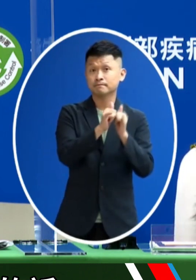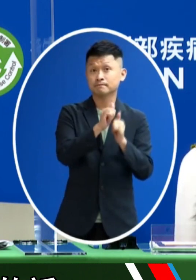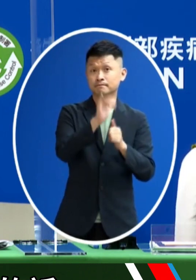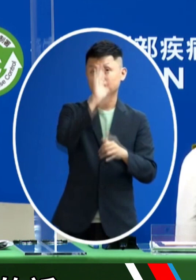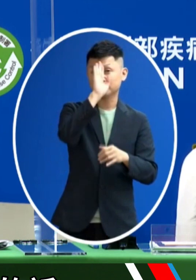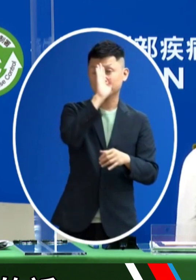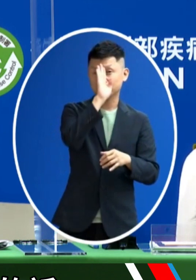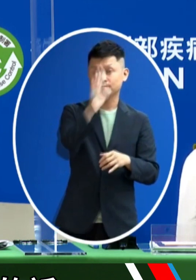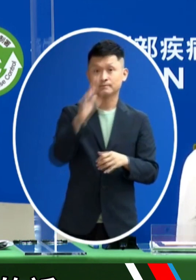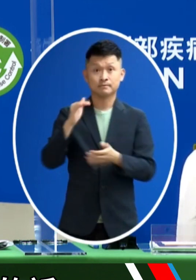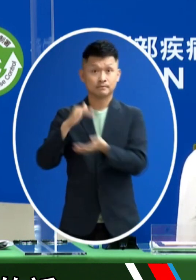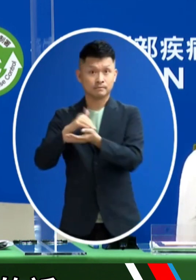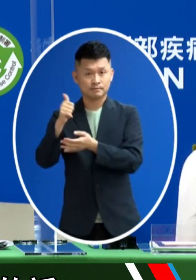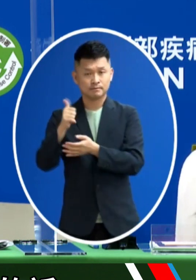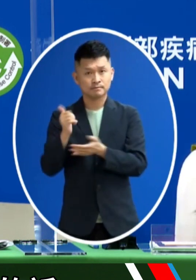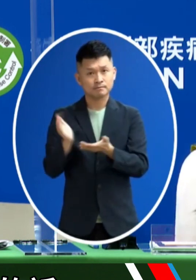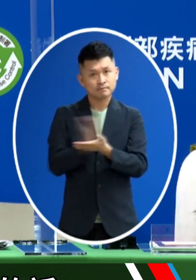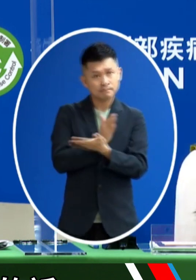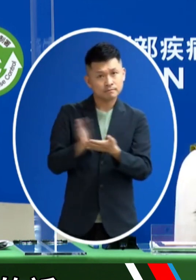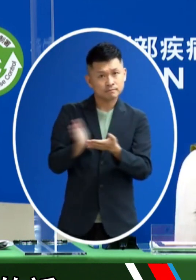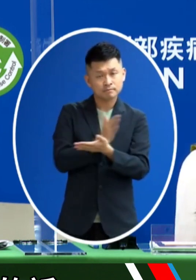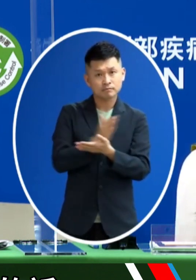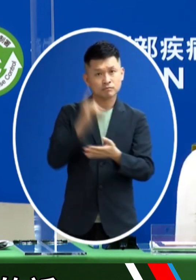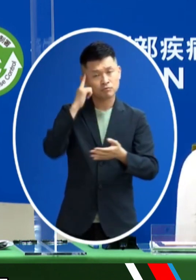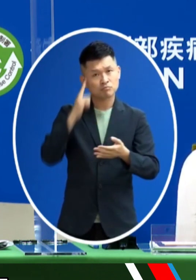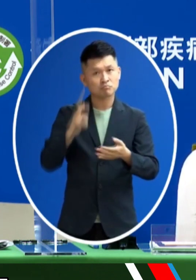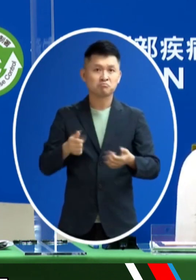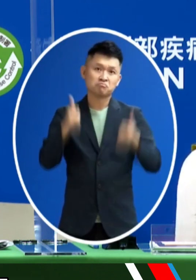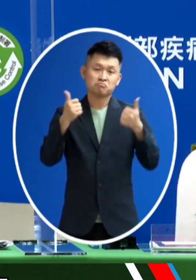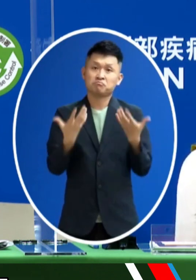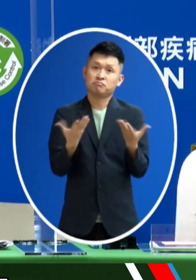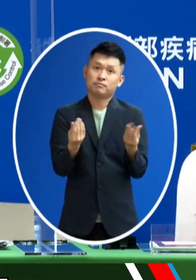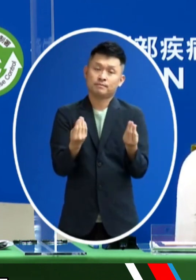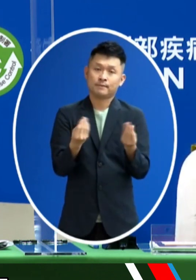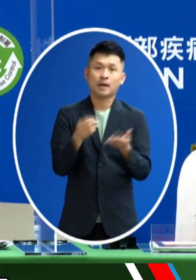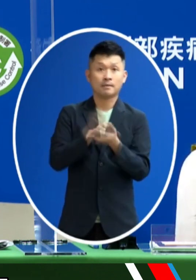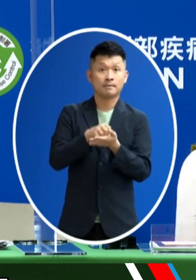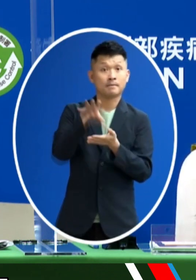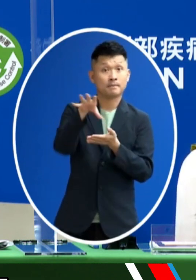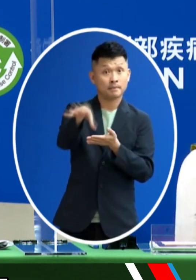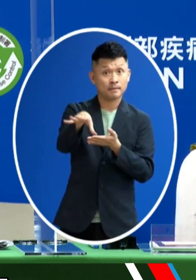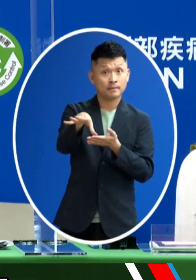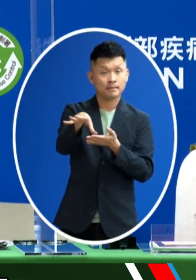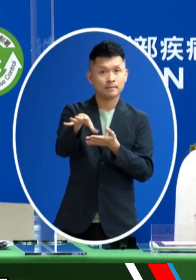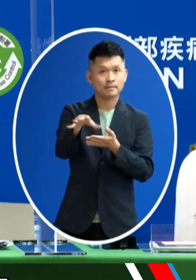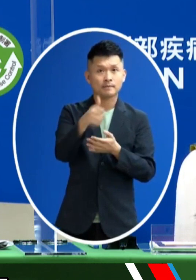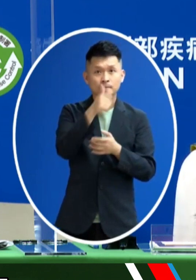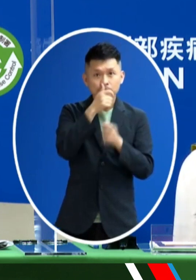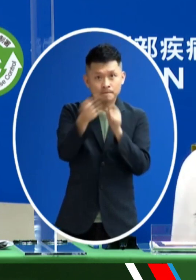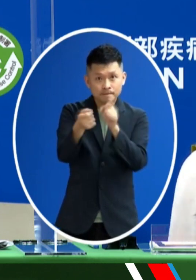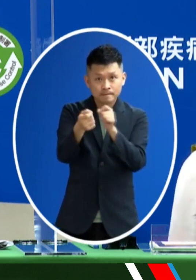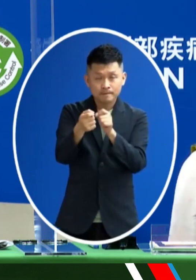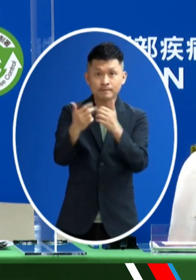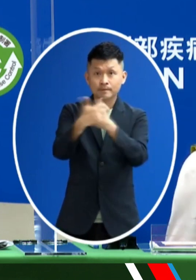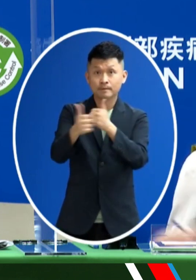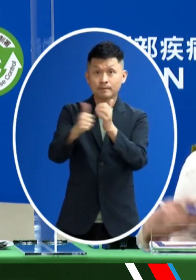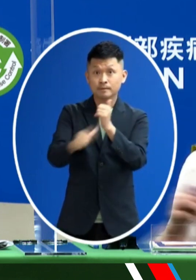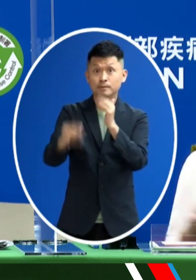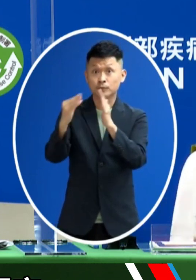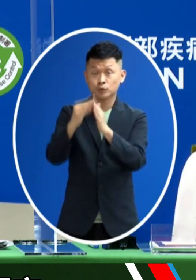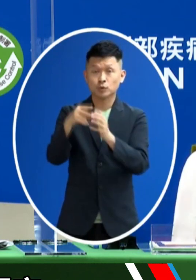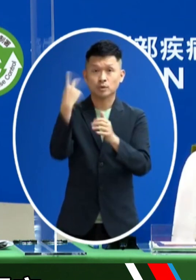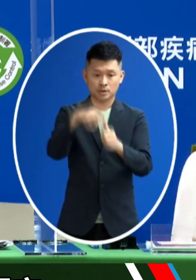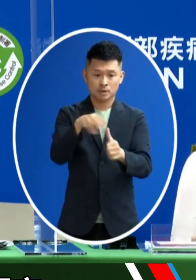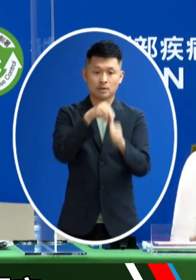师对这种阳性的结果没有共识的话，就会通知所在地方卫生局安排采检